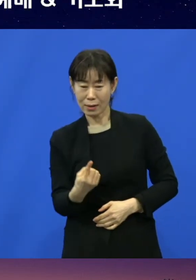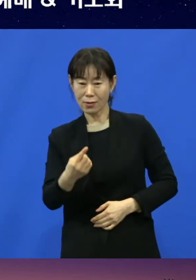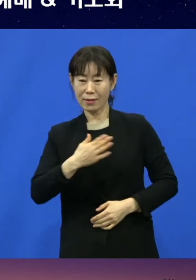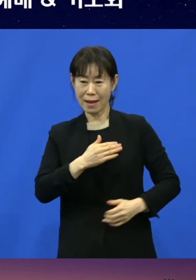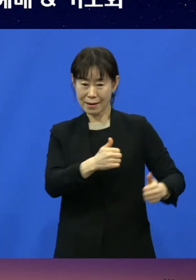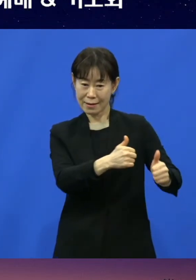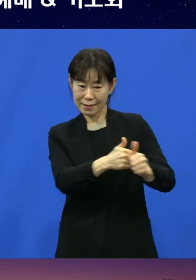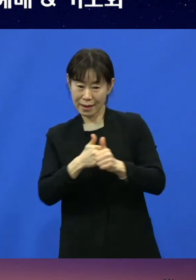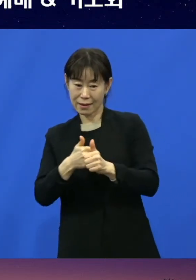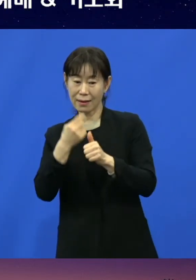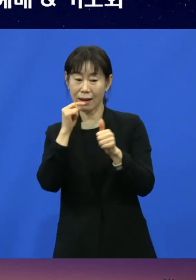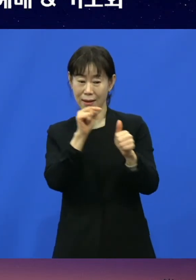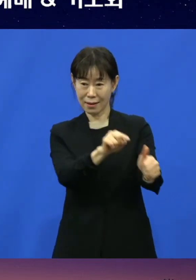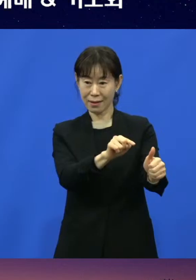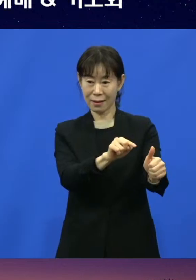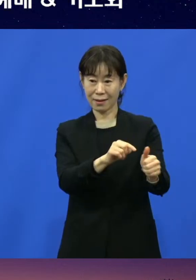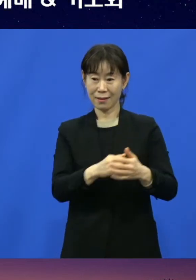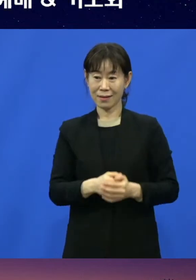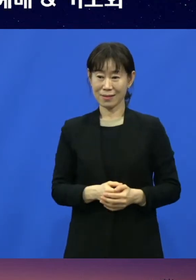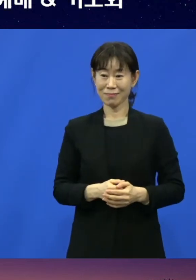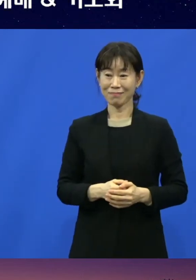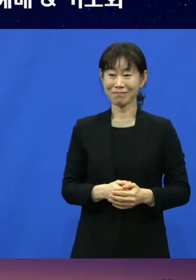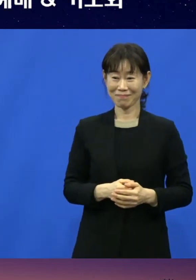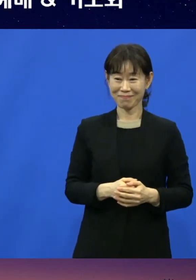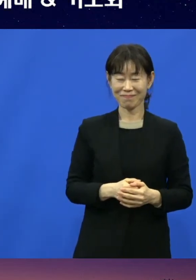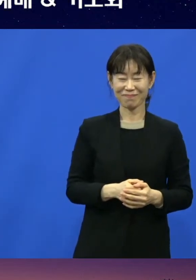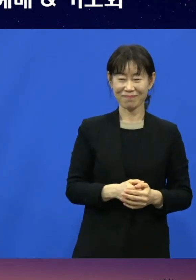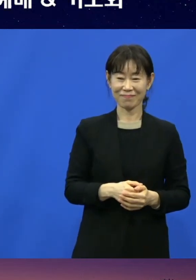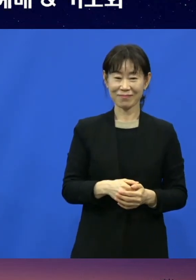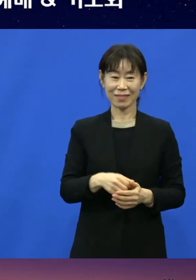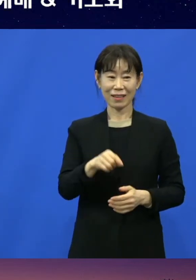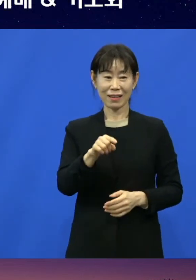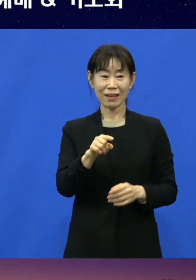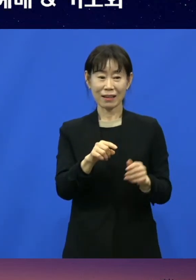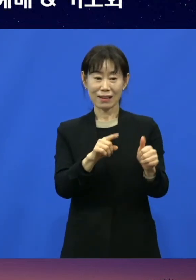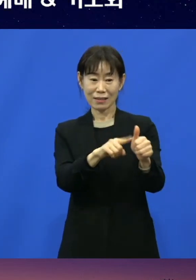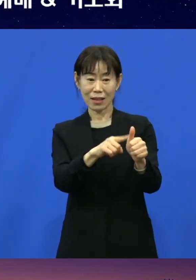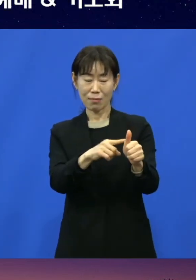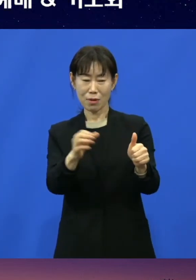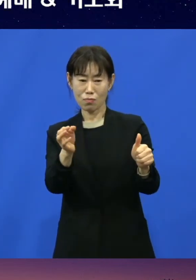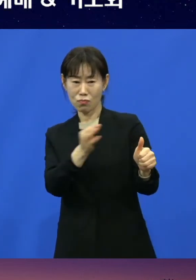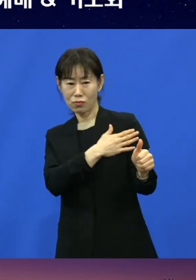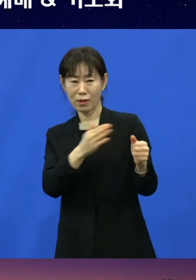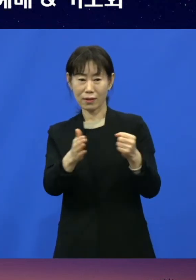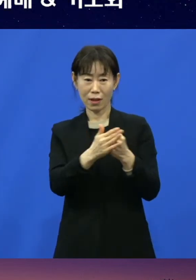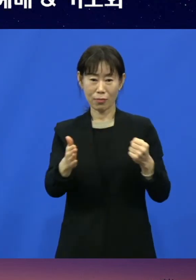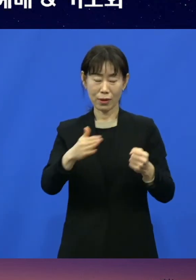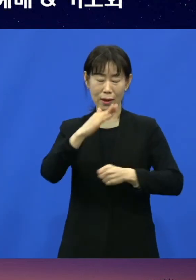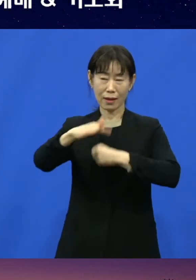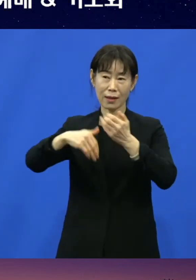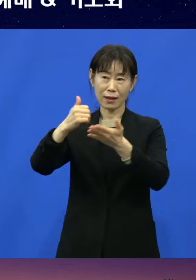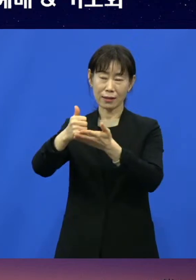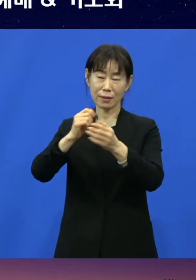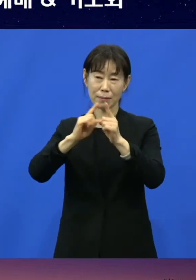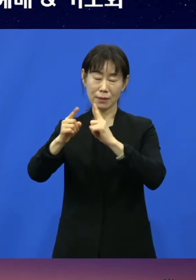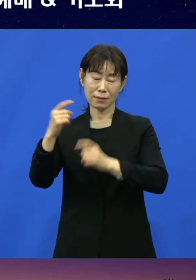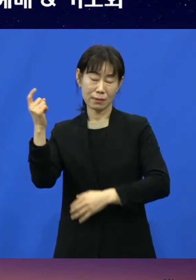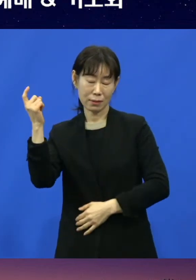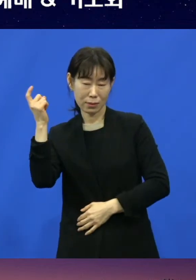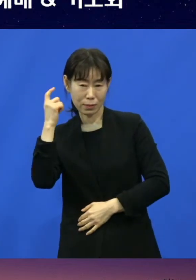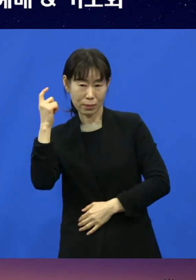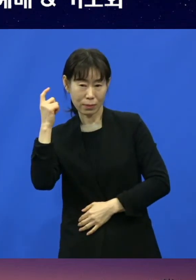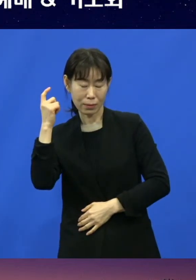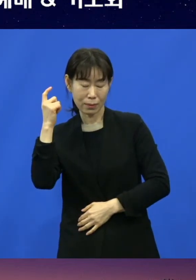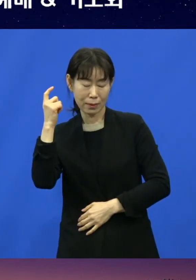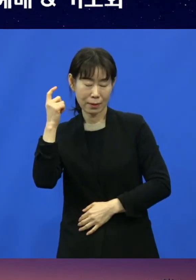하시니, 그 사람이 큰 부자이므로 이 말씀을 듣고